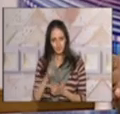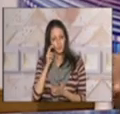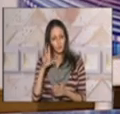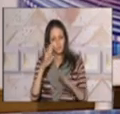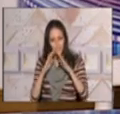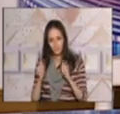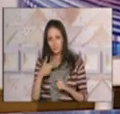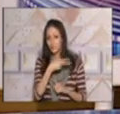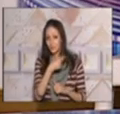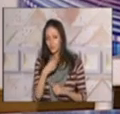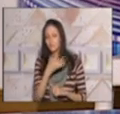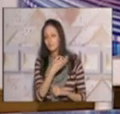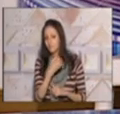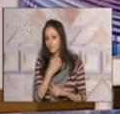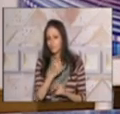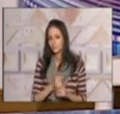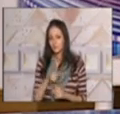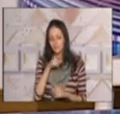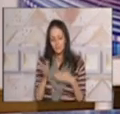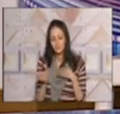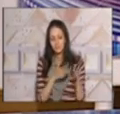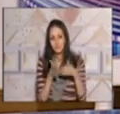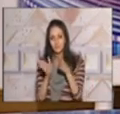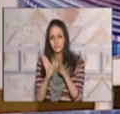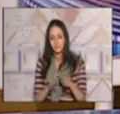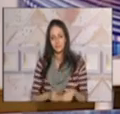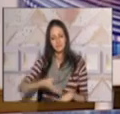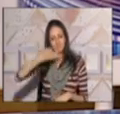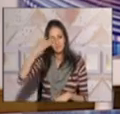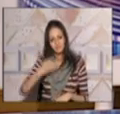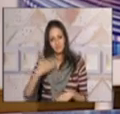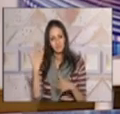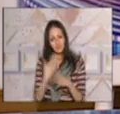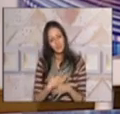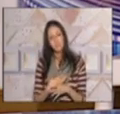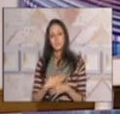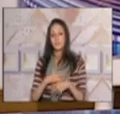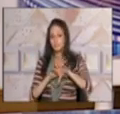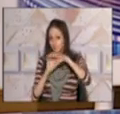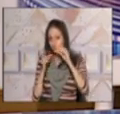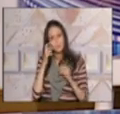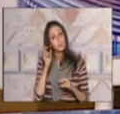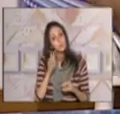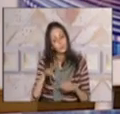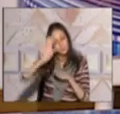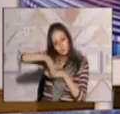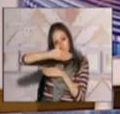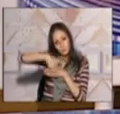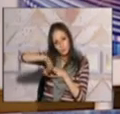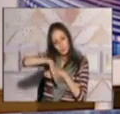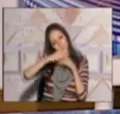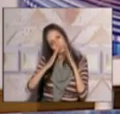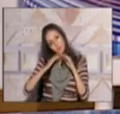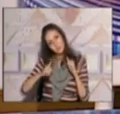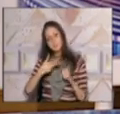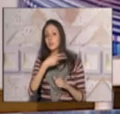2030، هي دي الطريقه الاساسيه في راينا انها تتحقق رؤيه مصر 2030. صحيح. رؤيه مصر 2030 مش هتتحقق بانها تنزل علينا من السماء